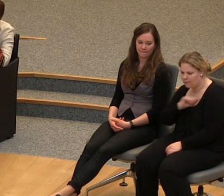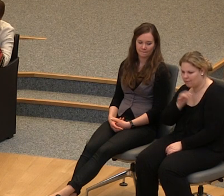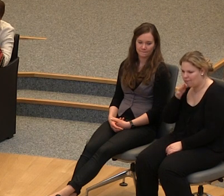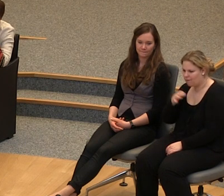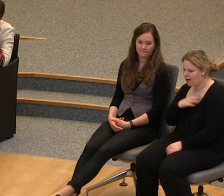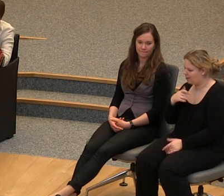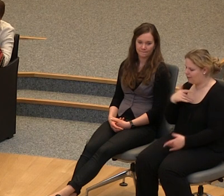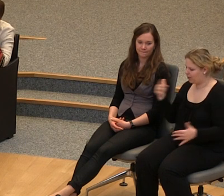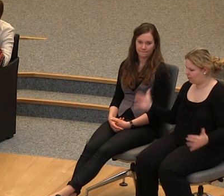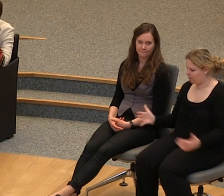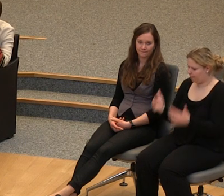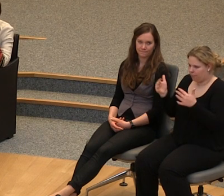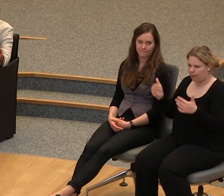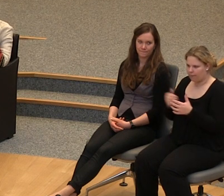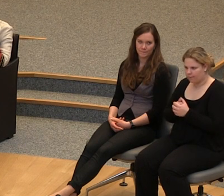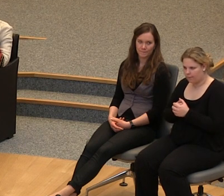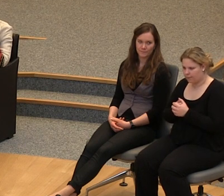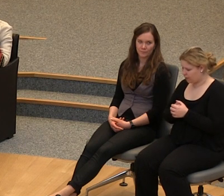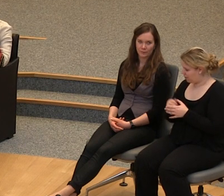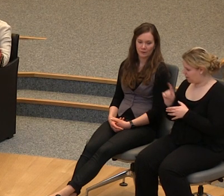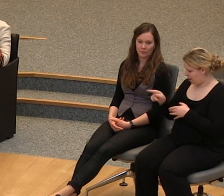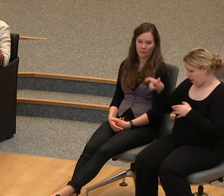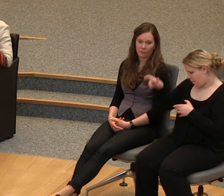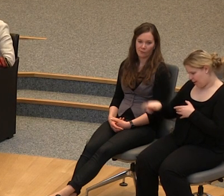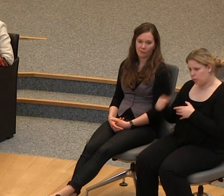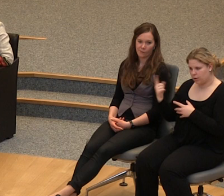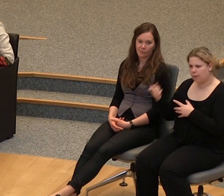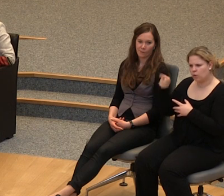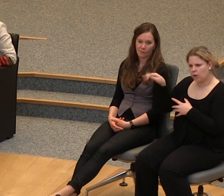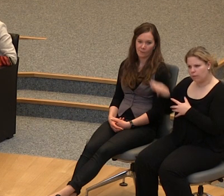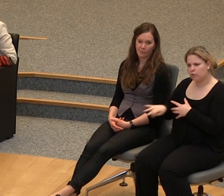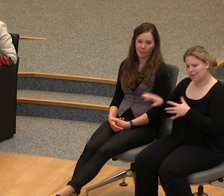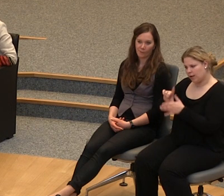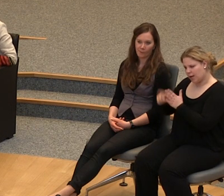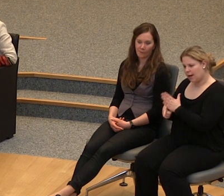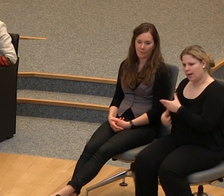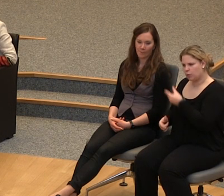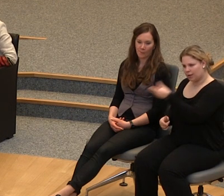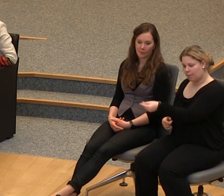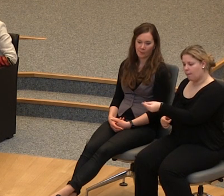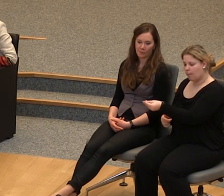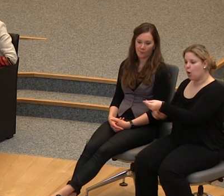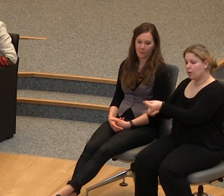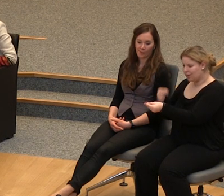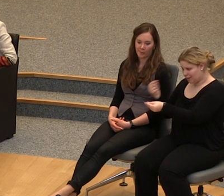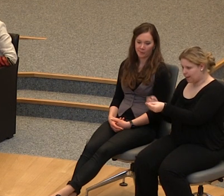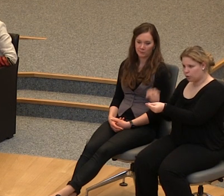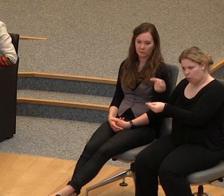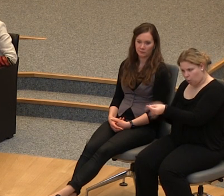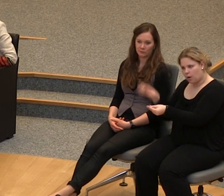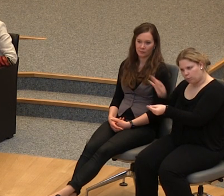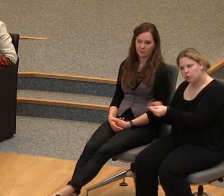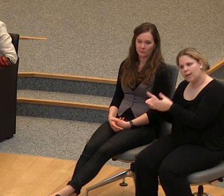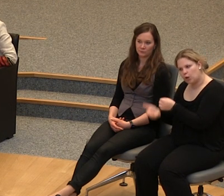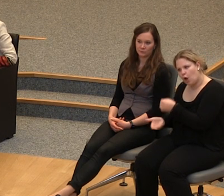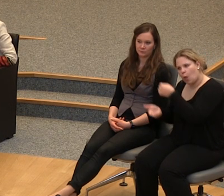die der Mensch bringt, sind 100%. Und für diese Leistung, egal wie sie aussieht, bekommt er diesen Lohn, den